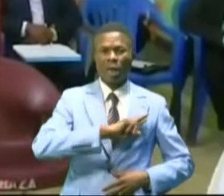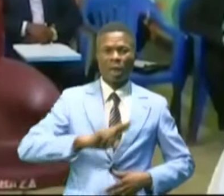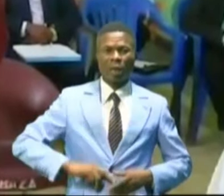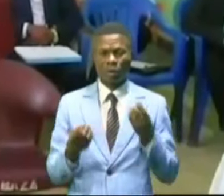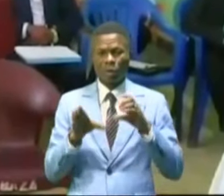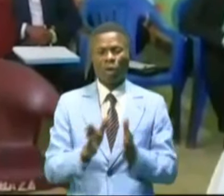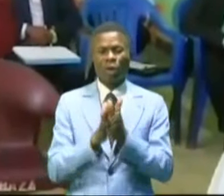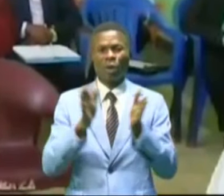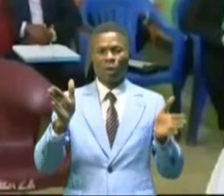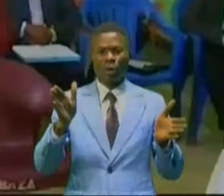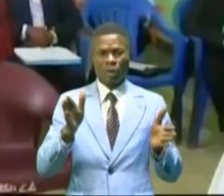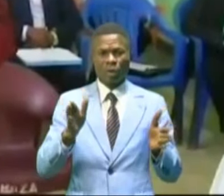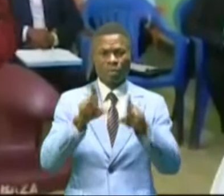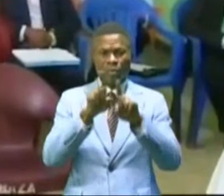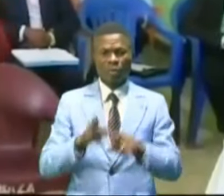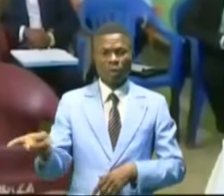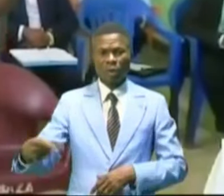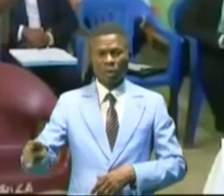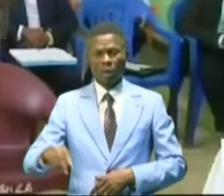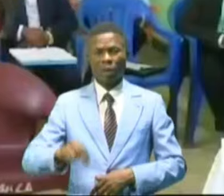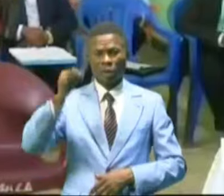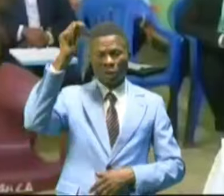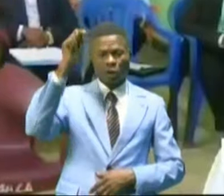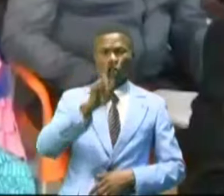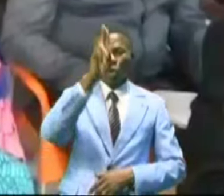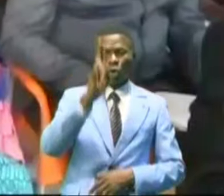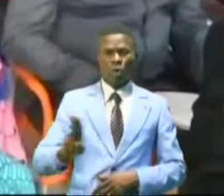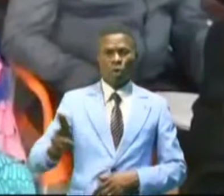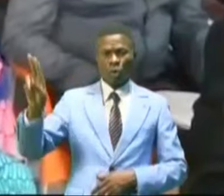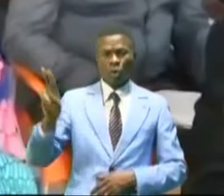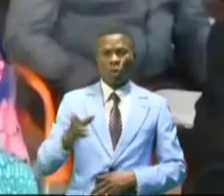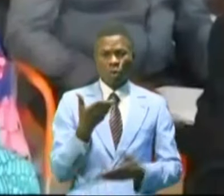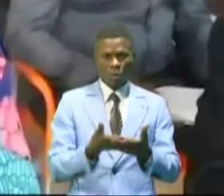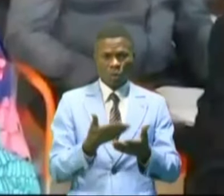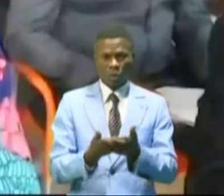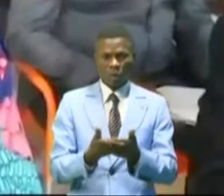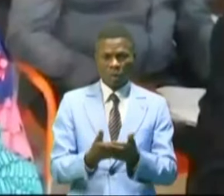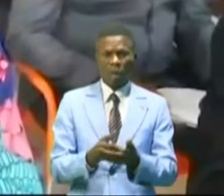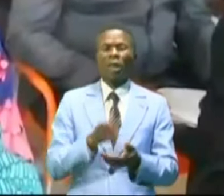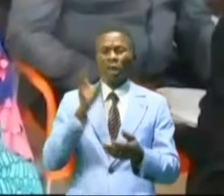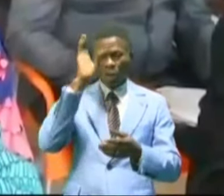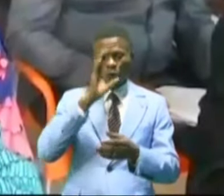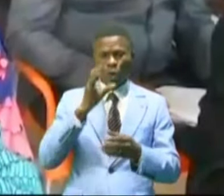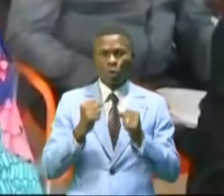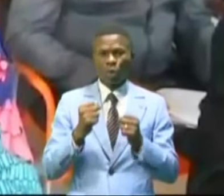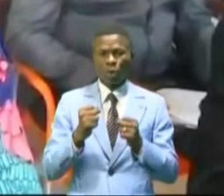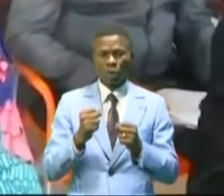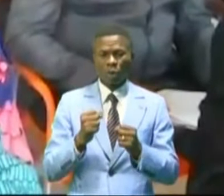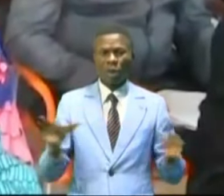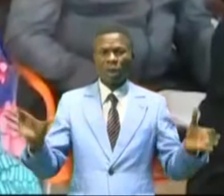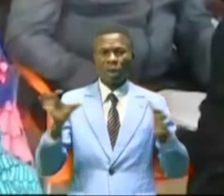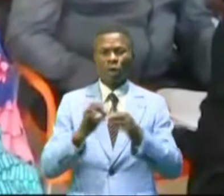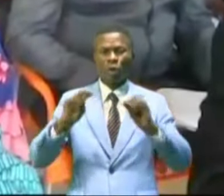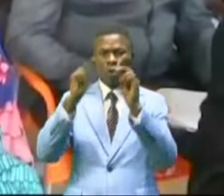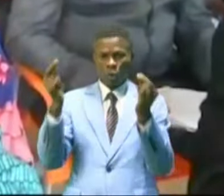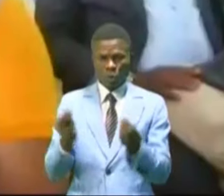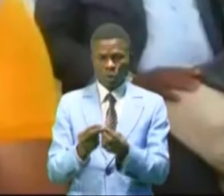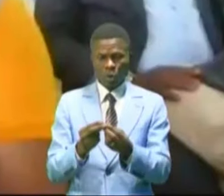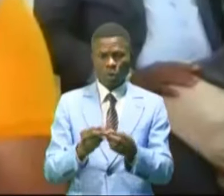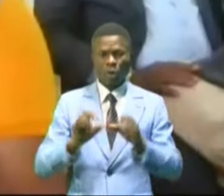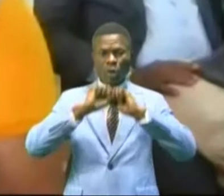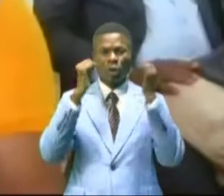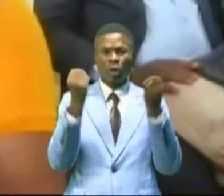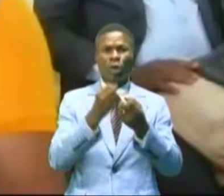en général et dans la province du Nord Oubangui en particulier, reste les champs de bataille de la coalition des organisations de la